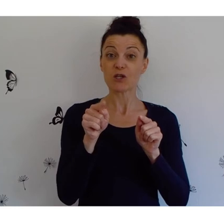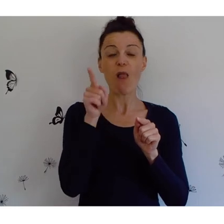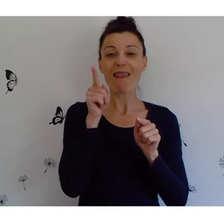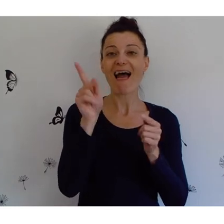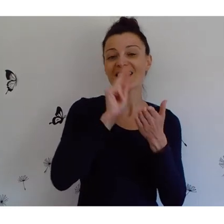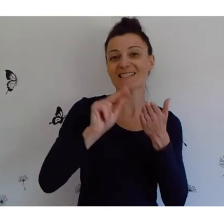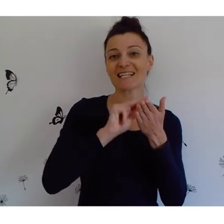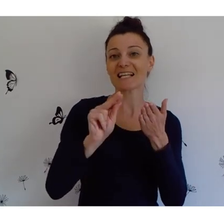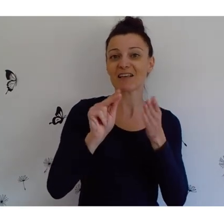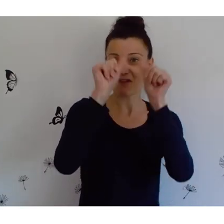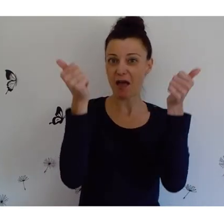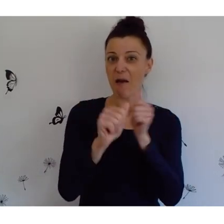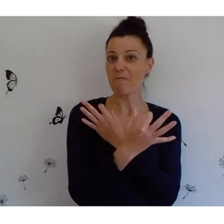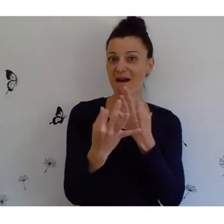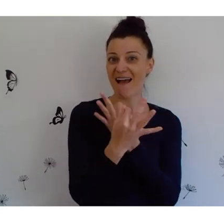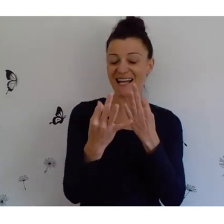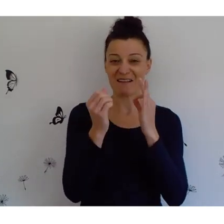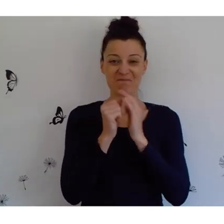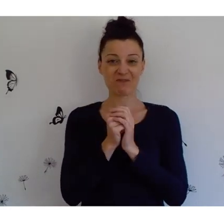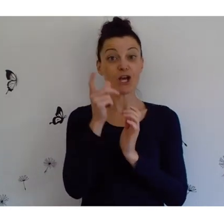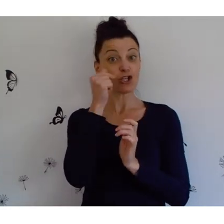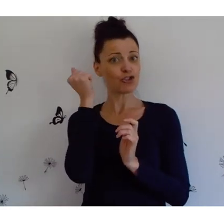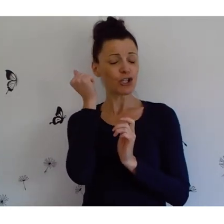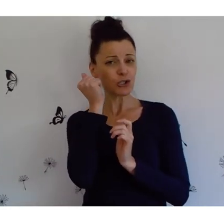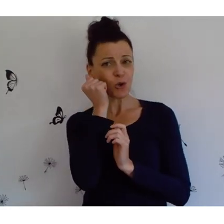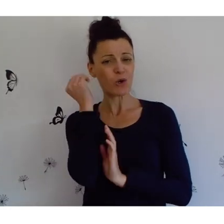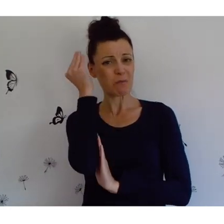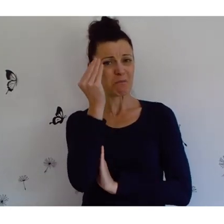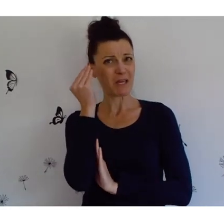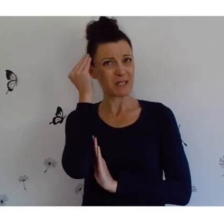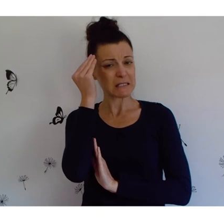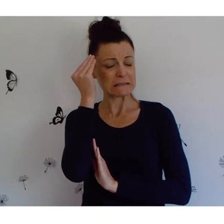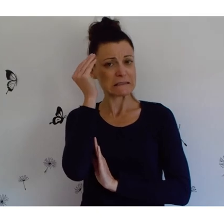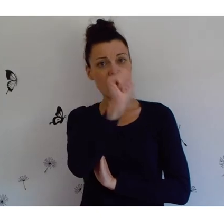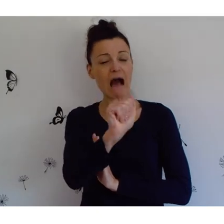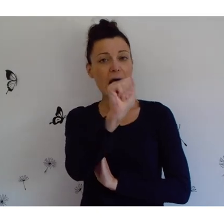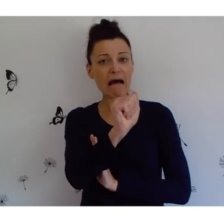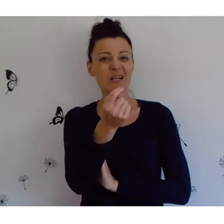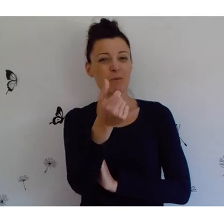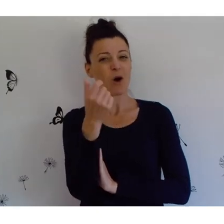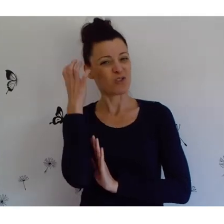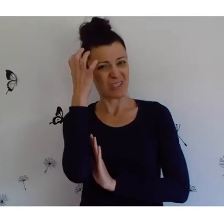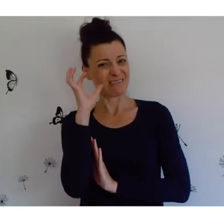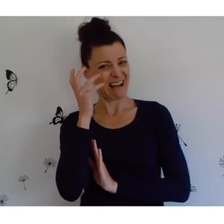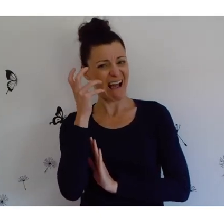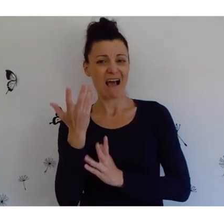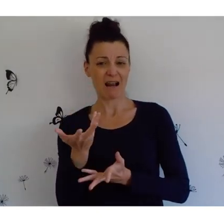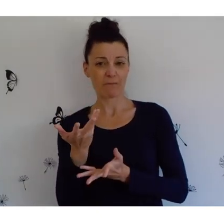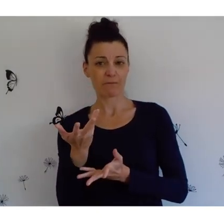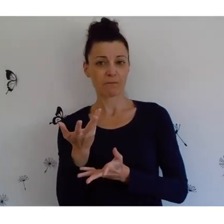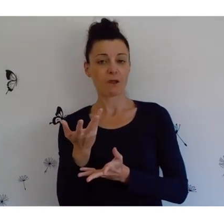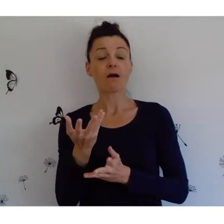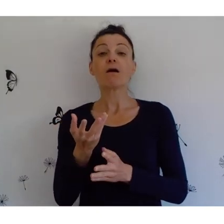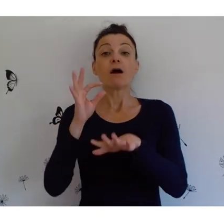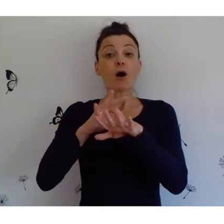calligrafia. I suoi genitori pensavano che Ada fosse un po' strana e la portarono da